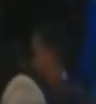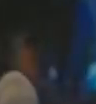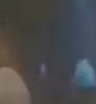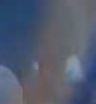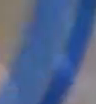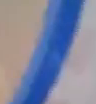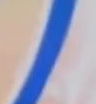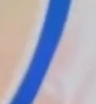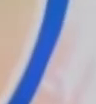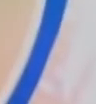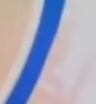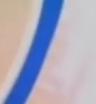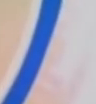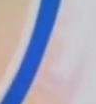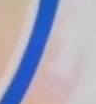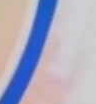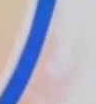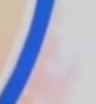Wekasane.